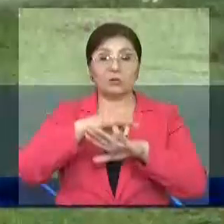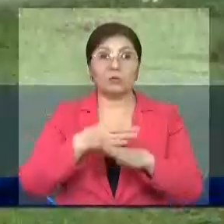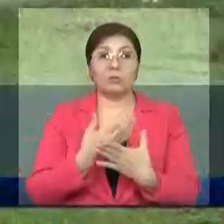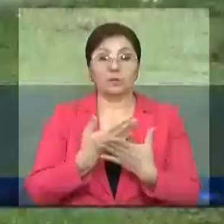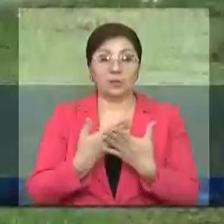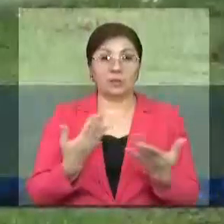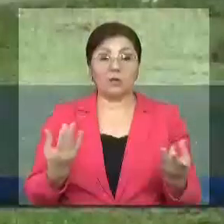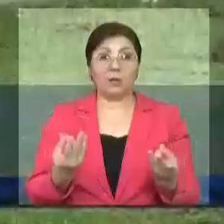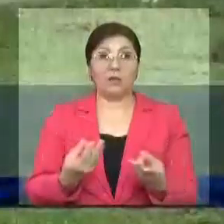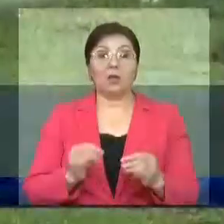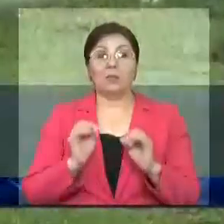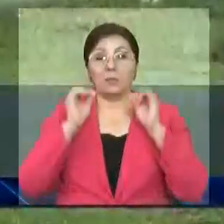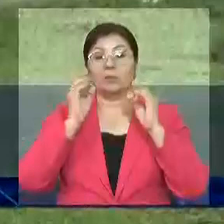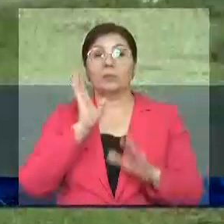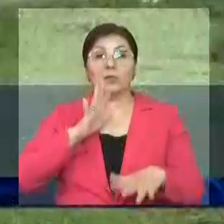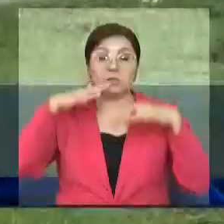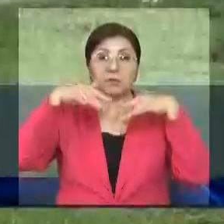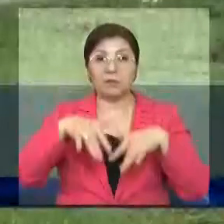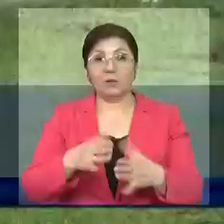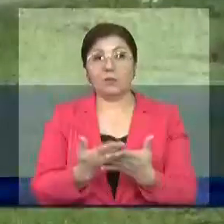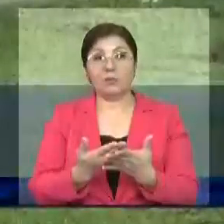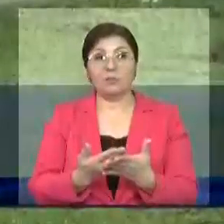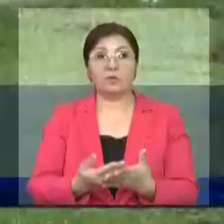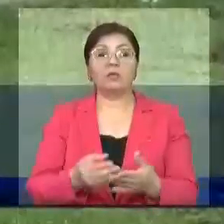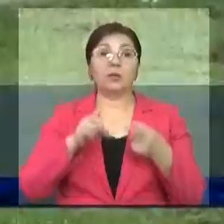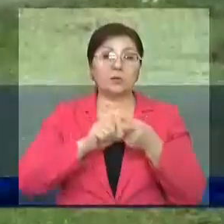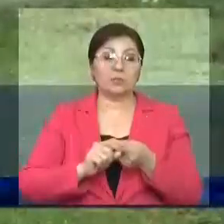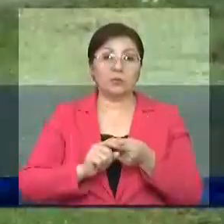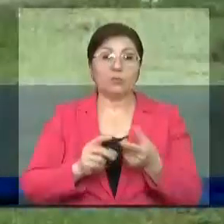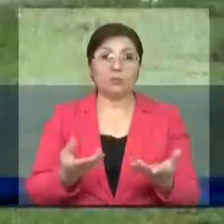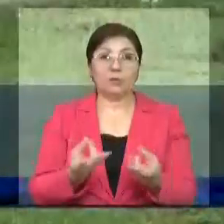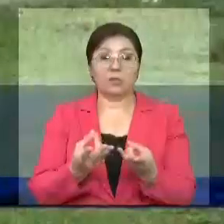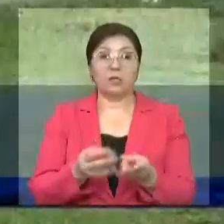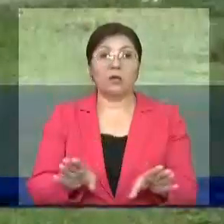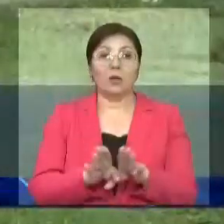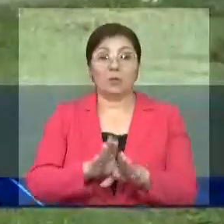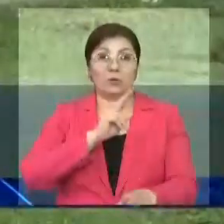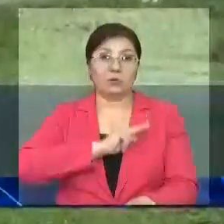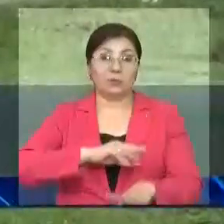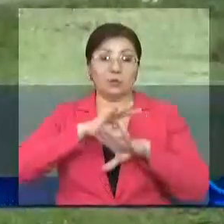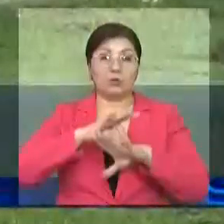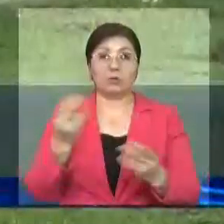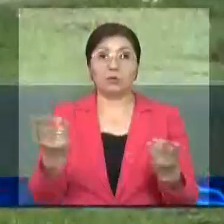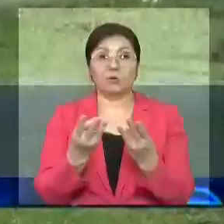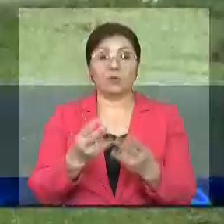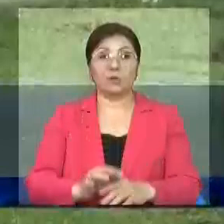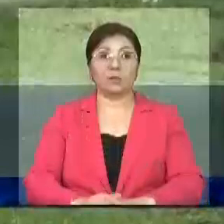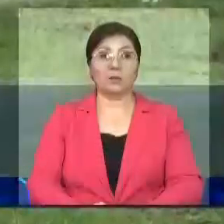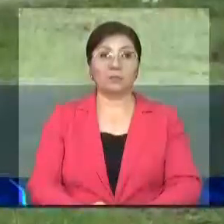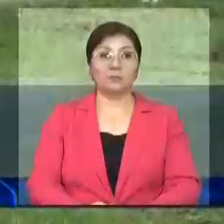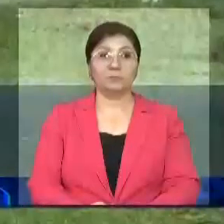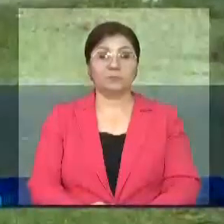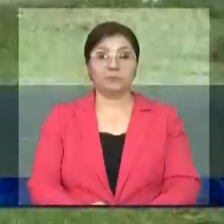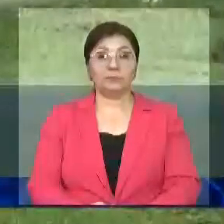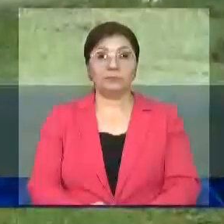мысалы фонтан болатын болса соны қосып, жөндеп, қосып қою, сондай заттар. Енді абаттандыру деген кезде